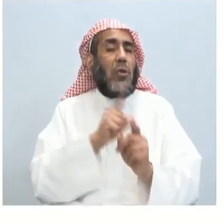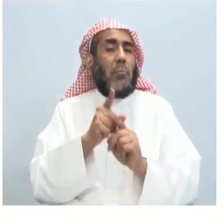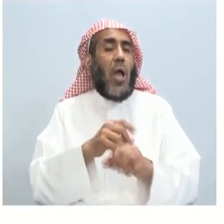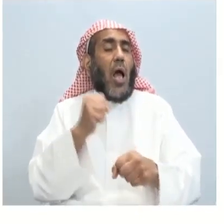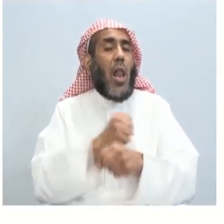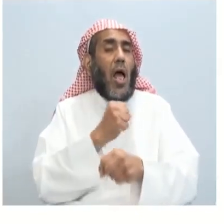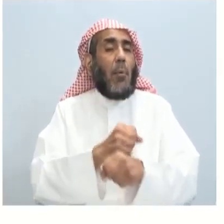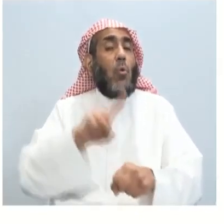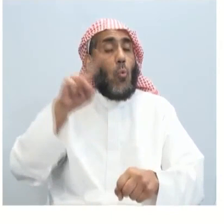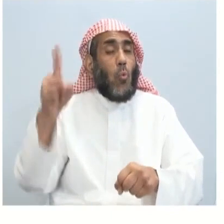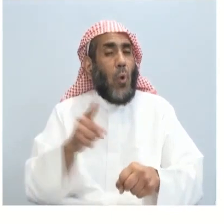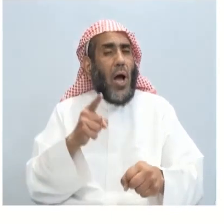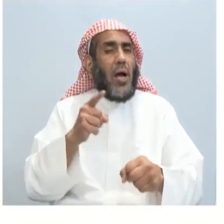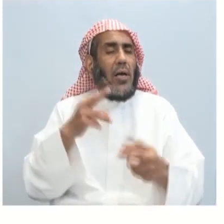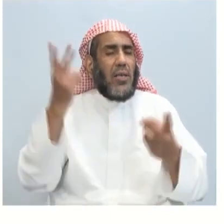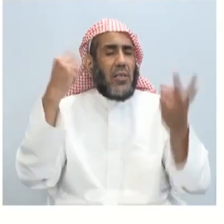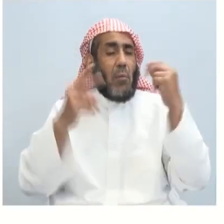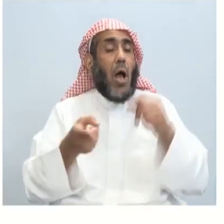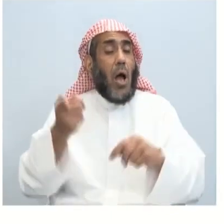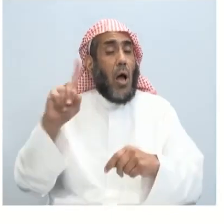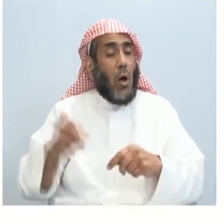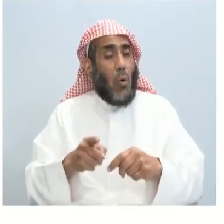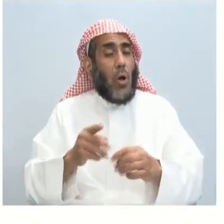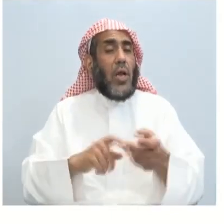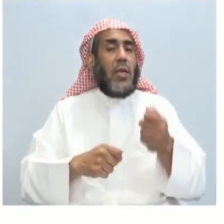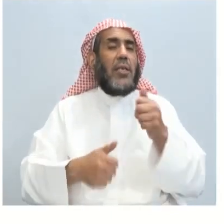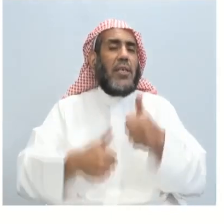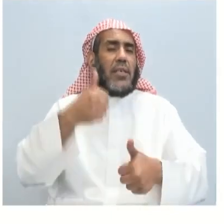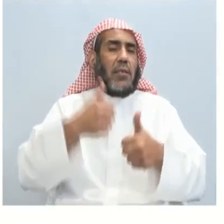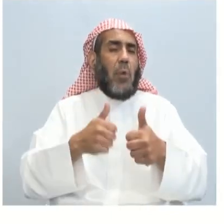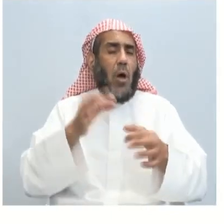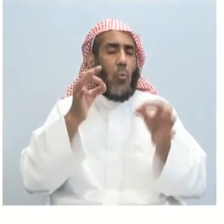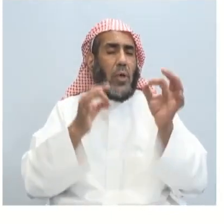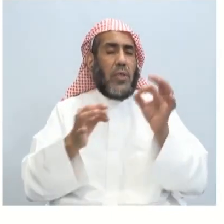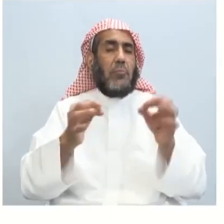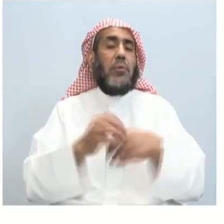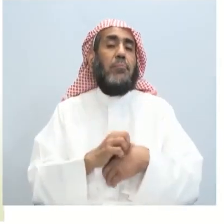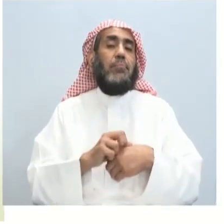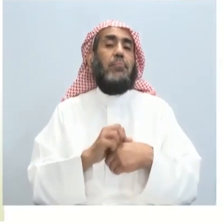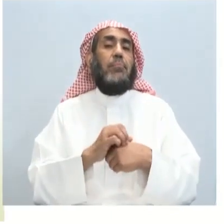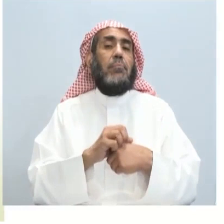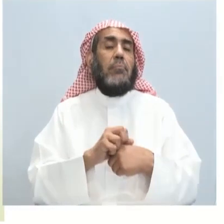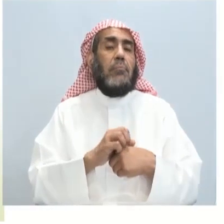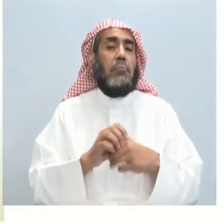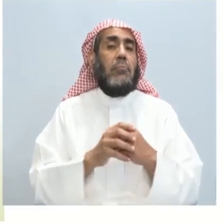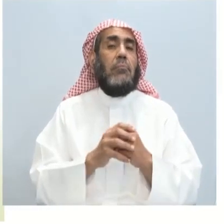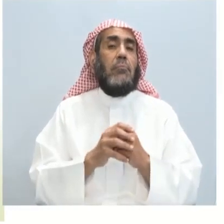العمل والتجربه او الاختبار او التدبير